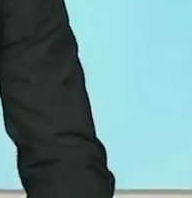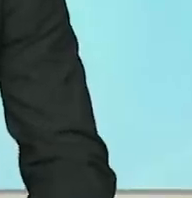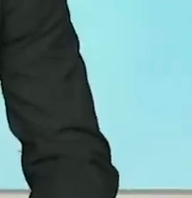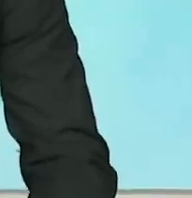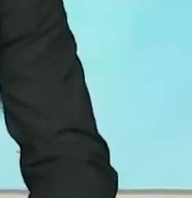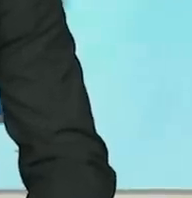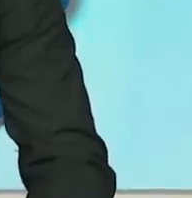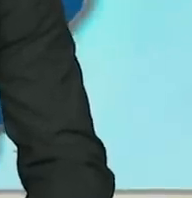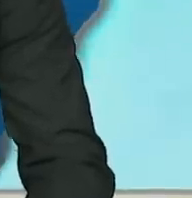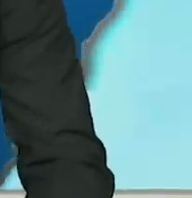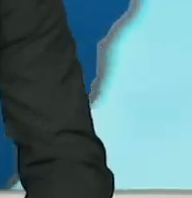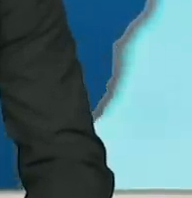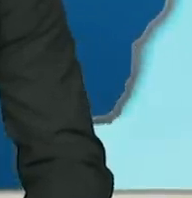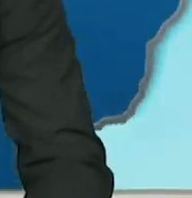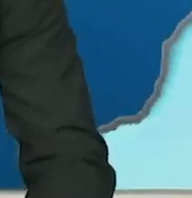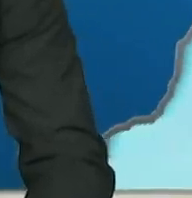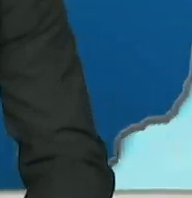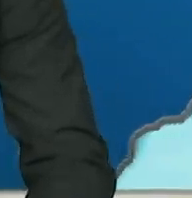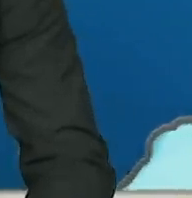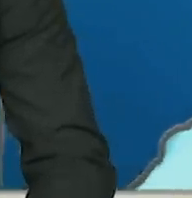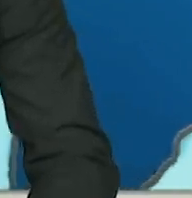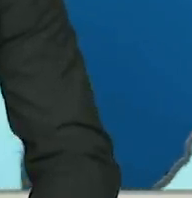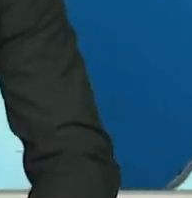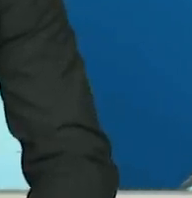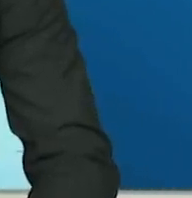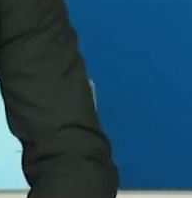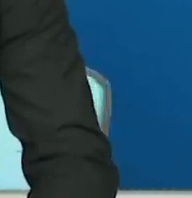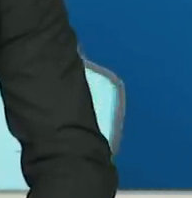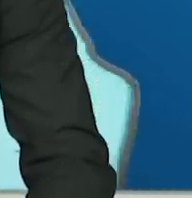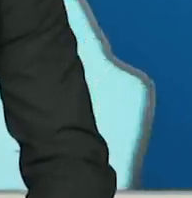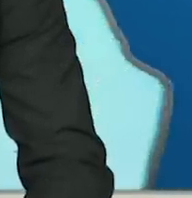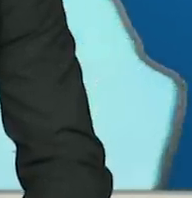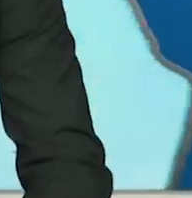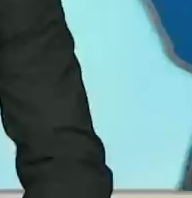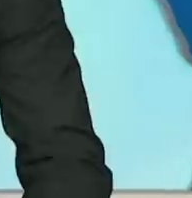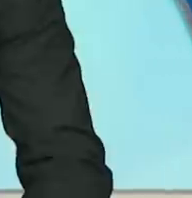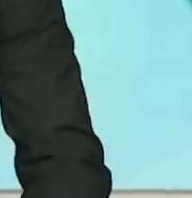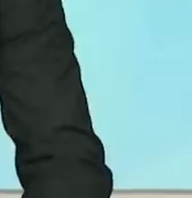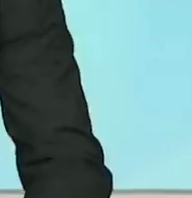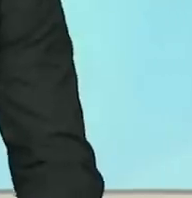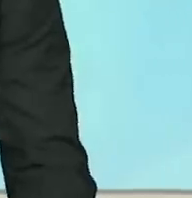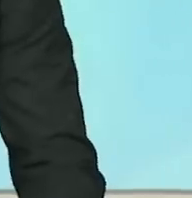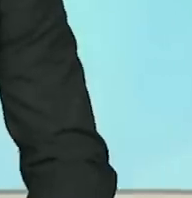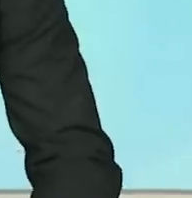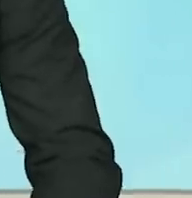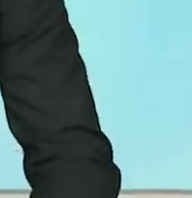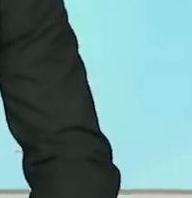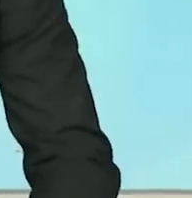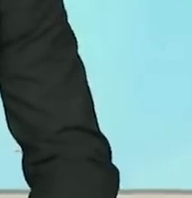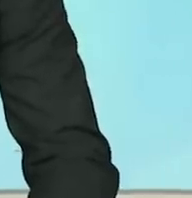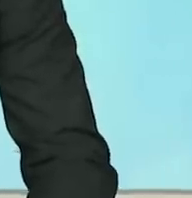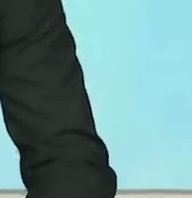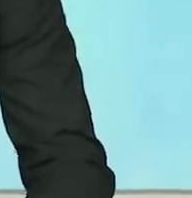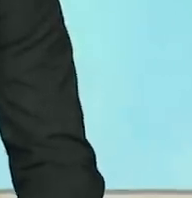සමාජවාදී තරුණ සංගමය සහ පරිසරවේදීන් එක්ව පොල්දුව මන්සන්දියේදී අද උද්ඝෝෂණයක නිරත වුණා. එක්ස්ප්‍රස් පර්ල් විනාශය